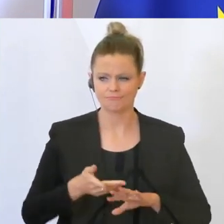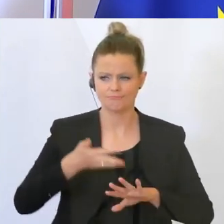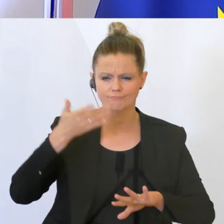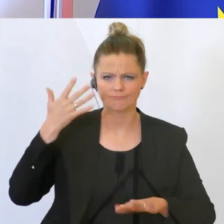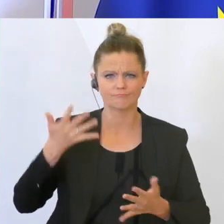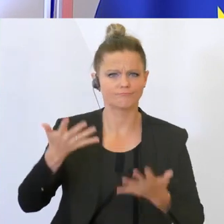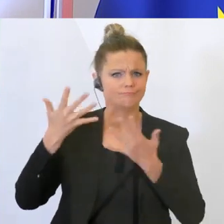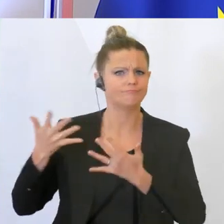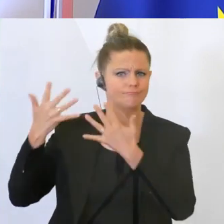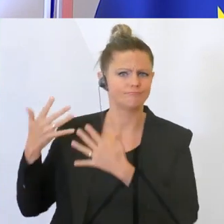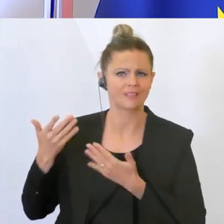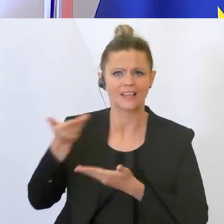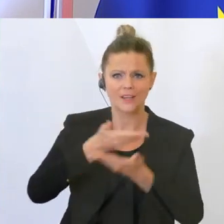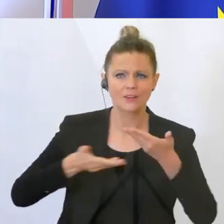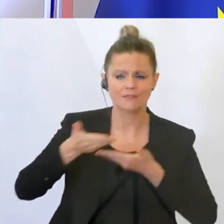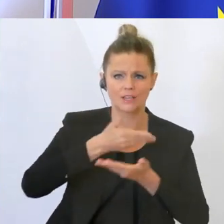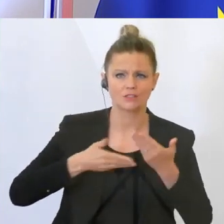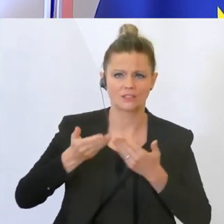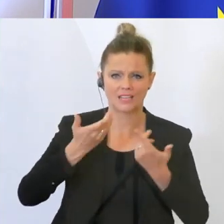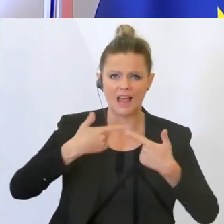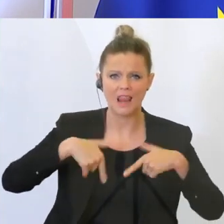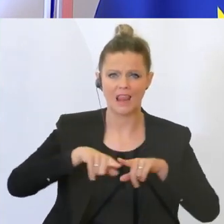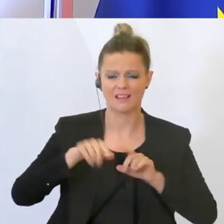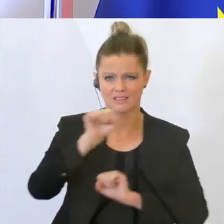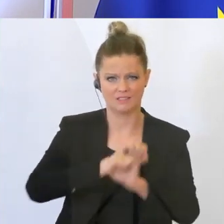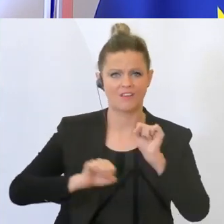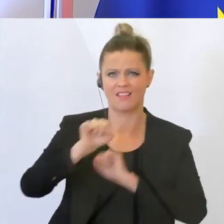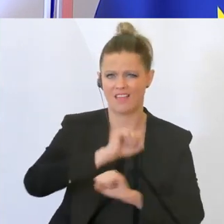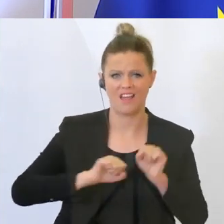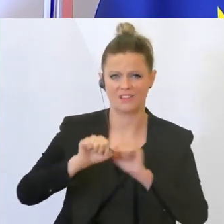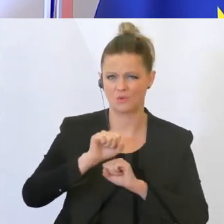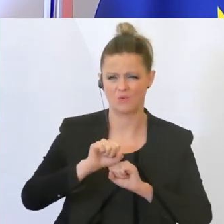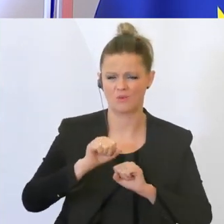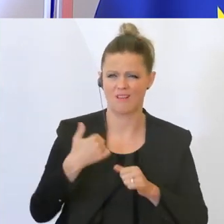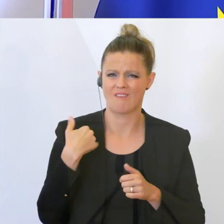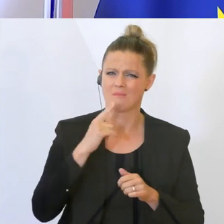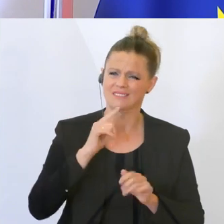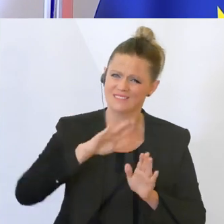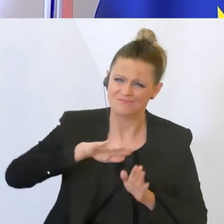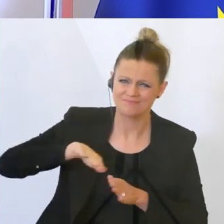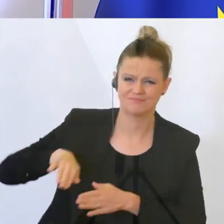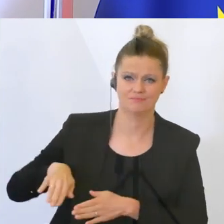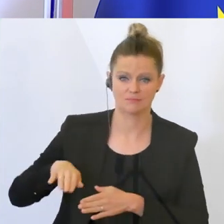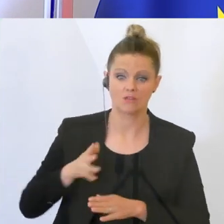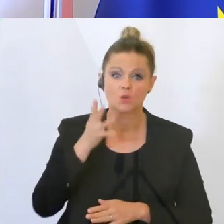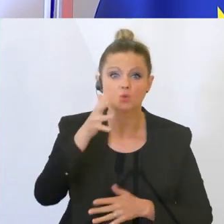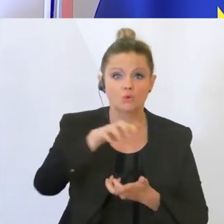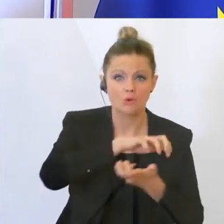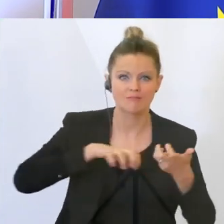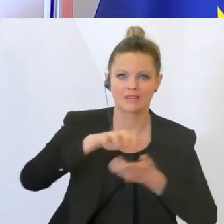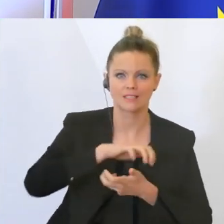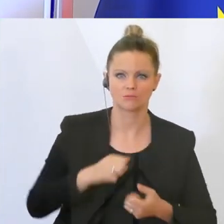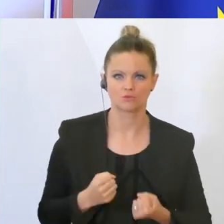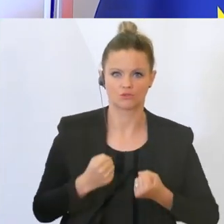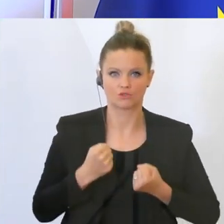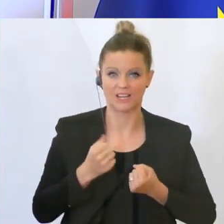Jahrzehnten ist die wirtschaftliche Landesverteidigung vernachlässigt worden. Um für künftige Krisen gewappnet zu sein,